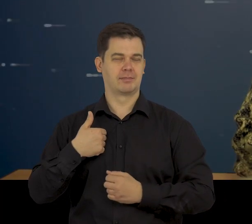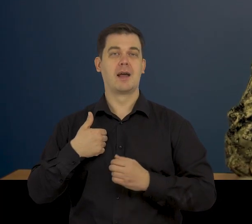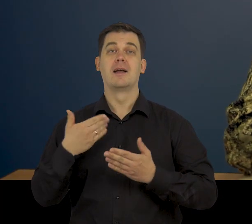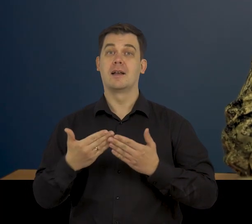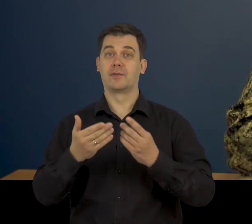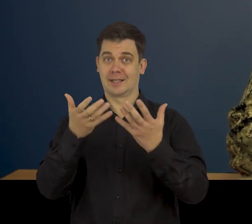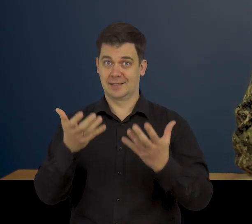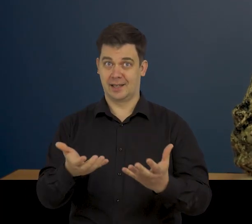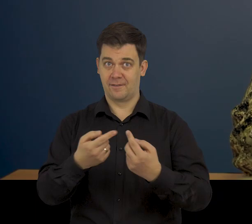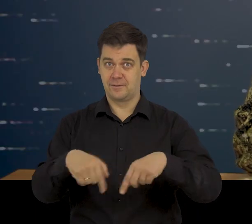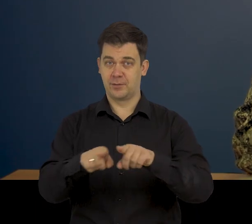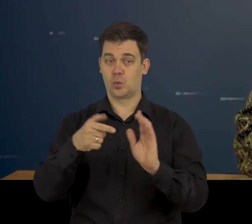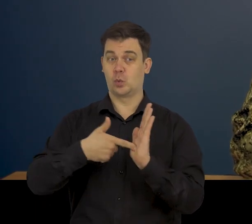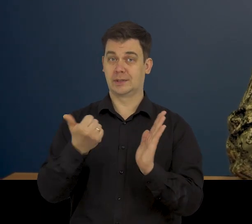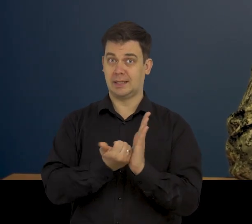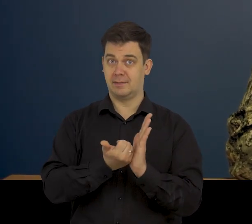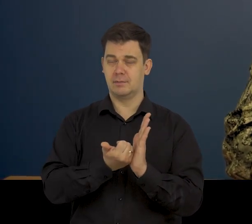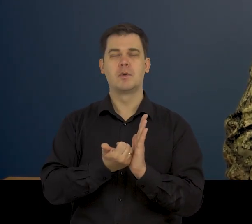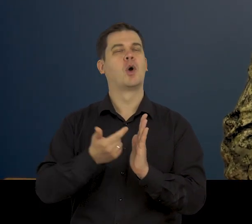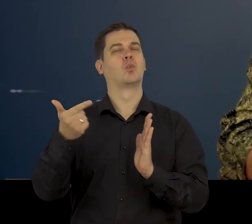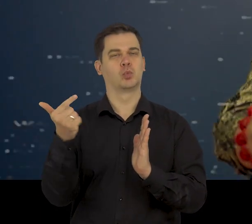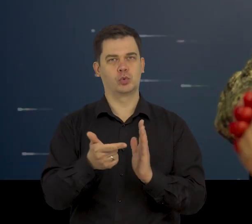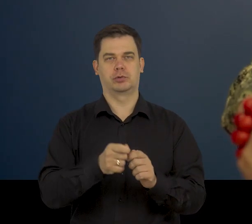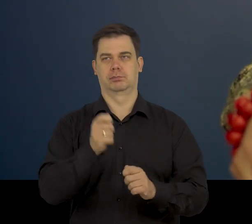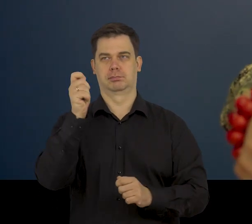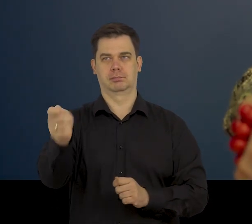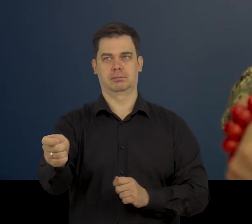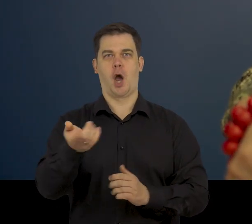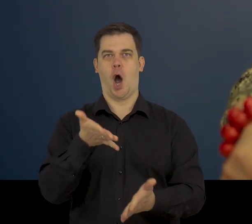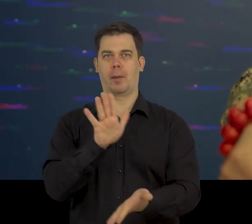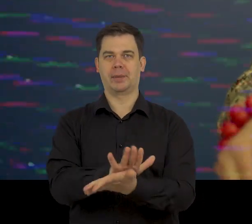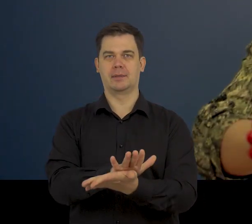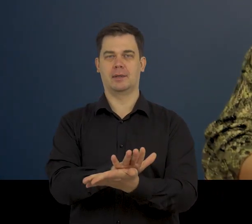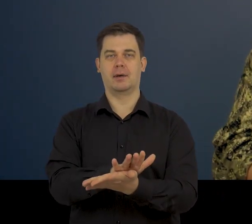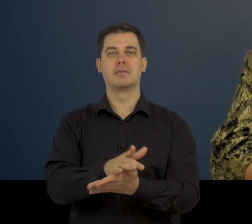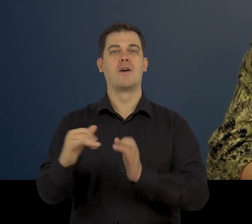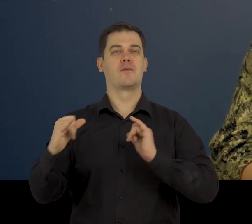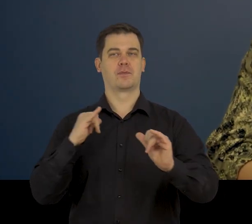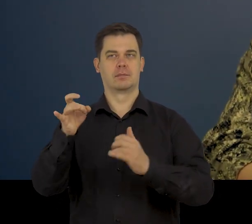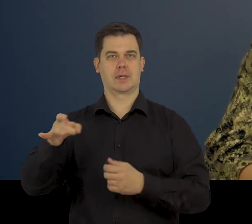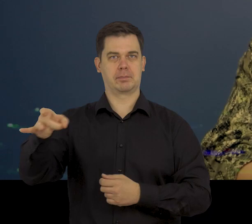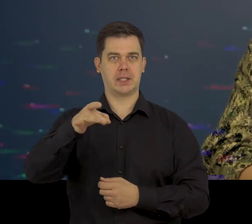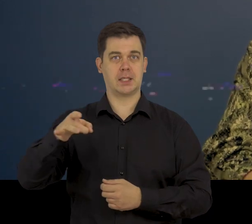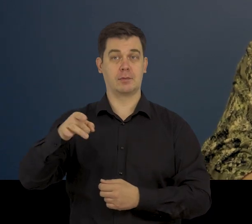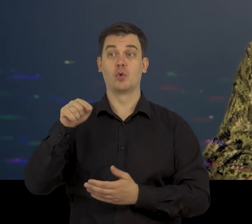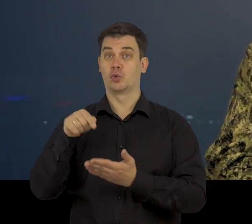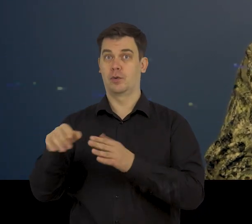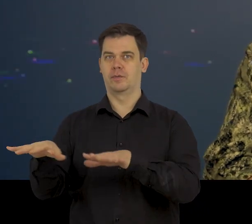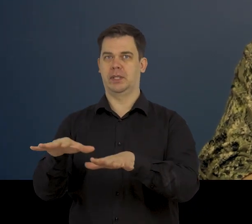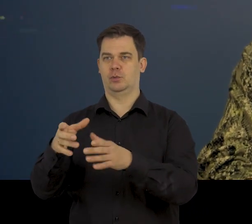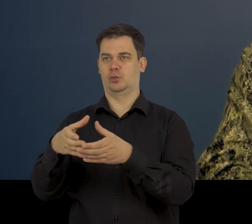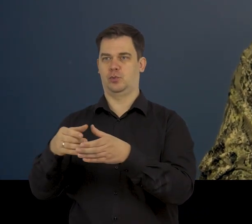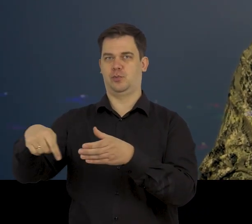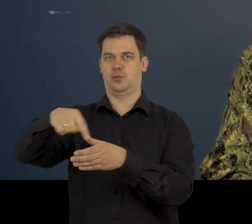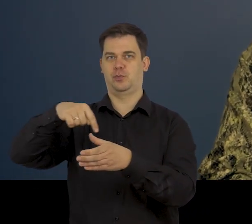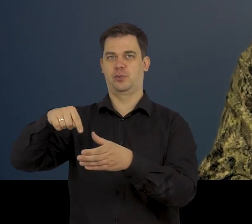bezprzedmiotowy. W celu wypełnienia obowiązku ustawowego należy uzyskać opinię władz